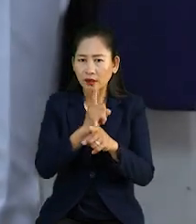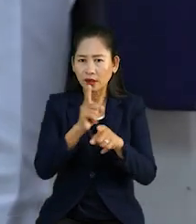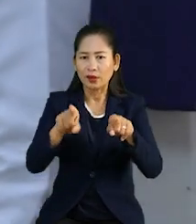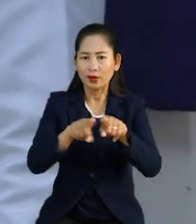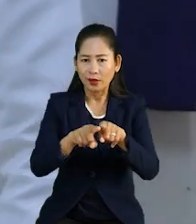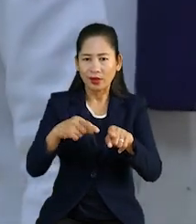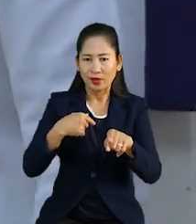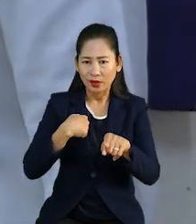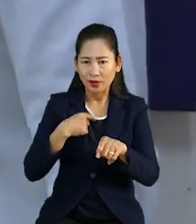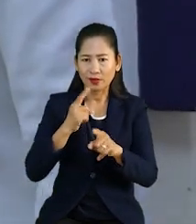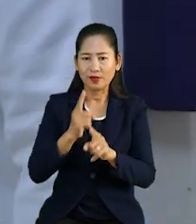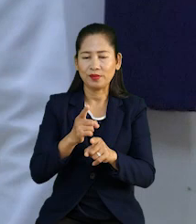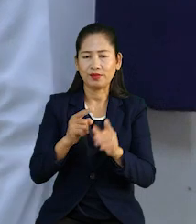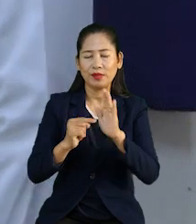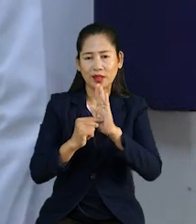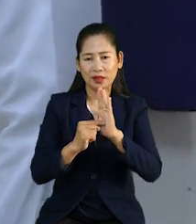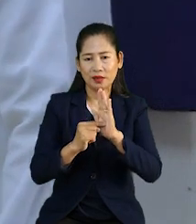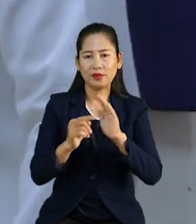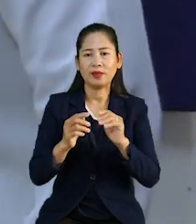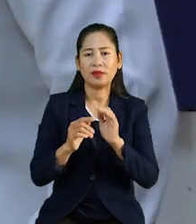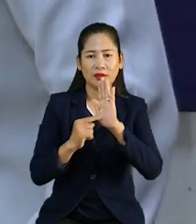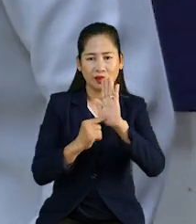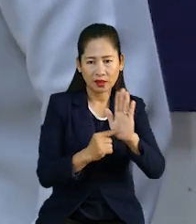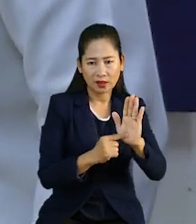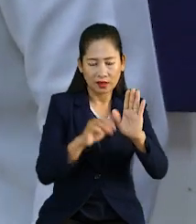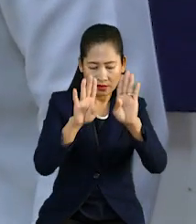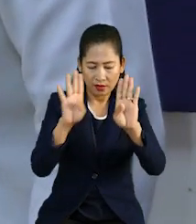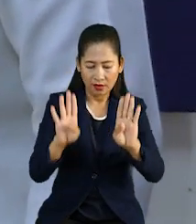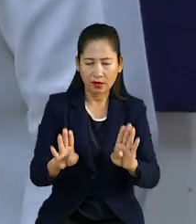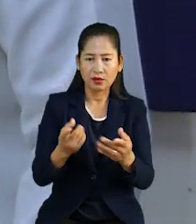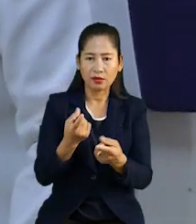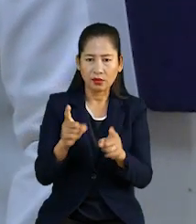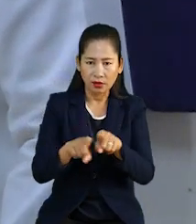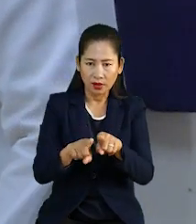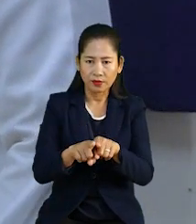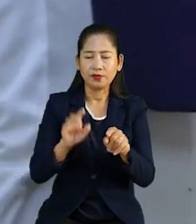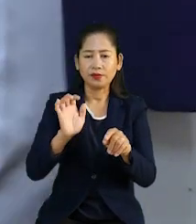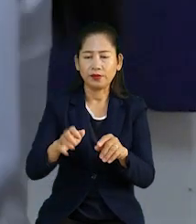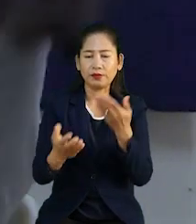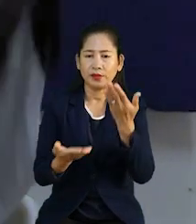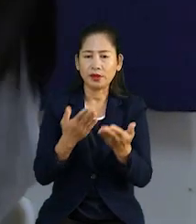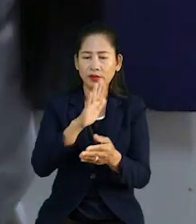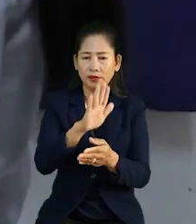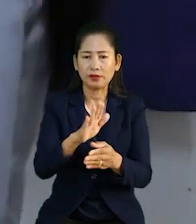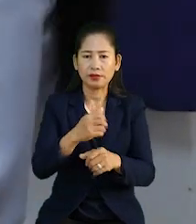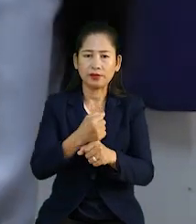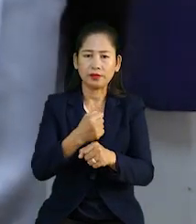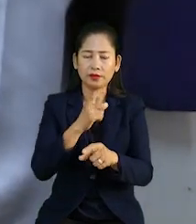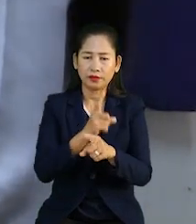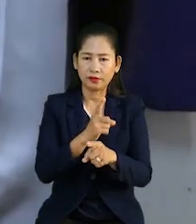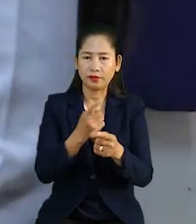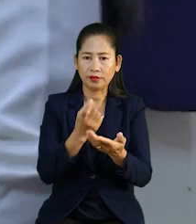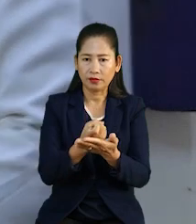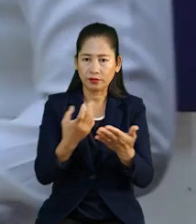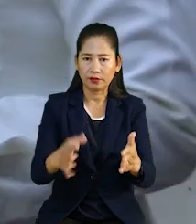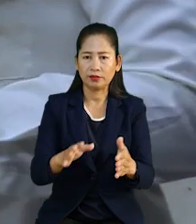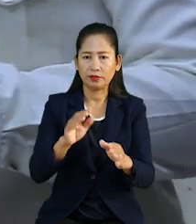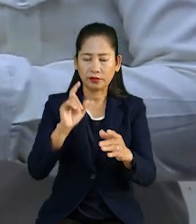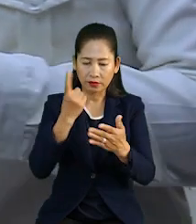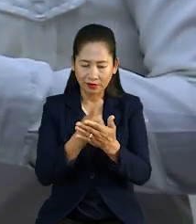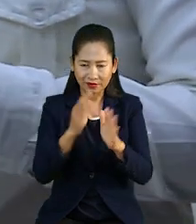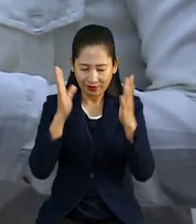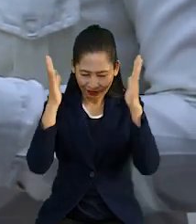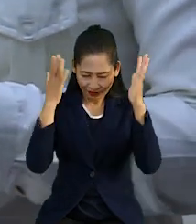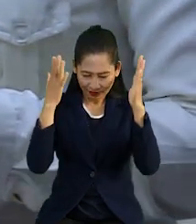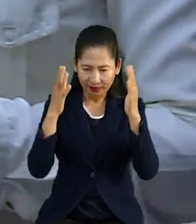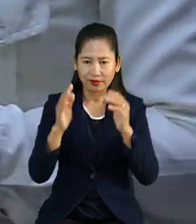trầm trơ đồ chia chậm lời để nhạc rưu bàn cái bóng hai nơi lửa cả đá khiển chẳng đài. Chà. Prosen bơ con phơ ban trầm trơ bẹp ni hái, xông cho rụt